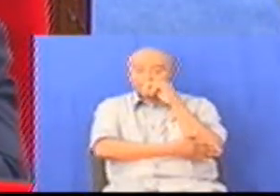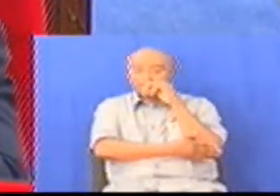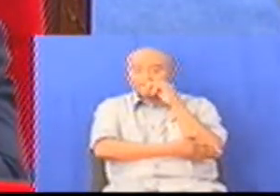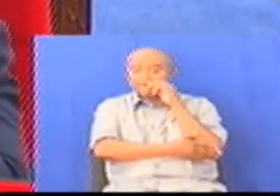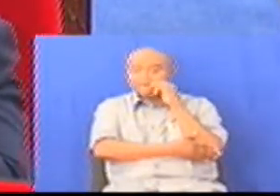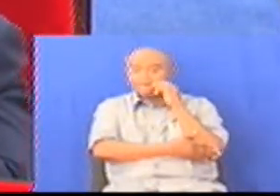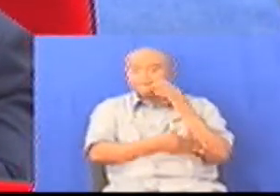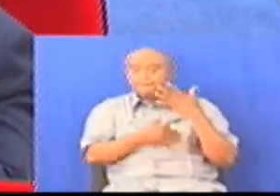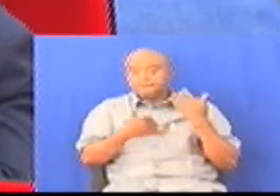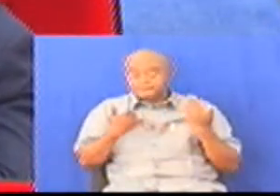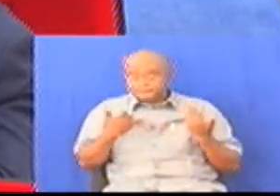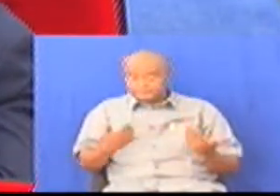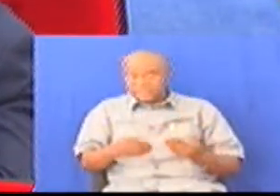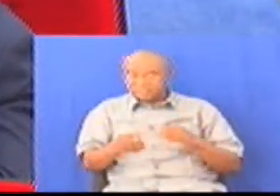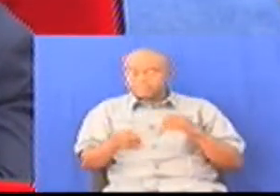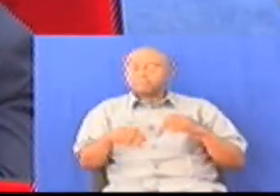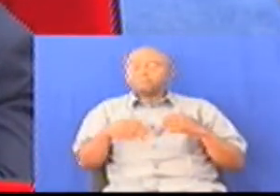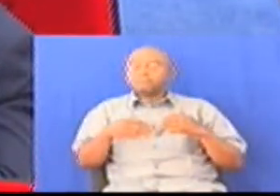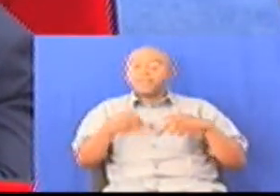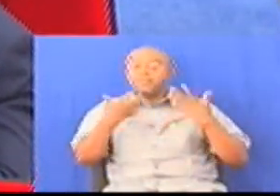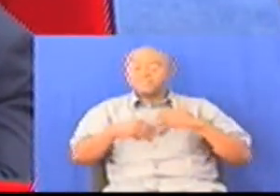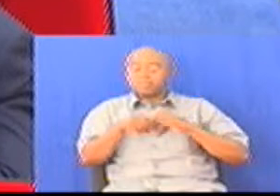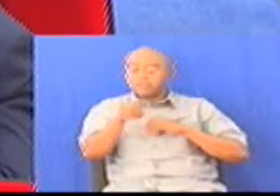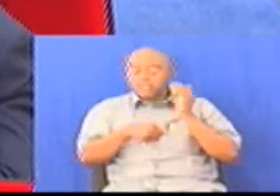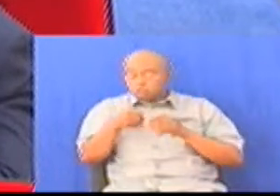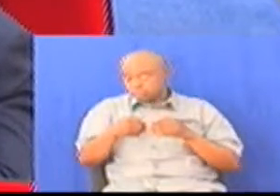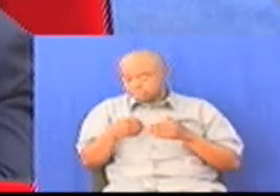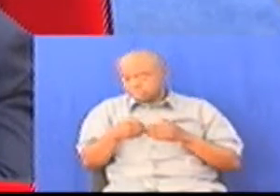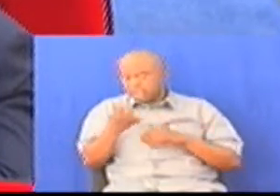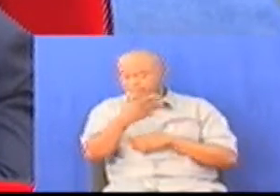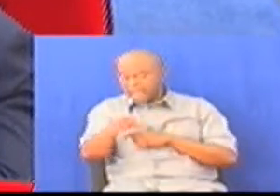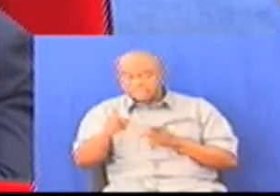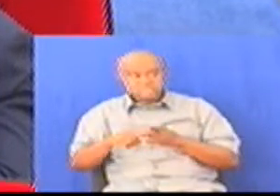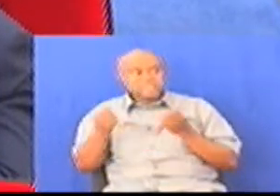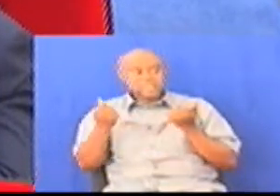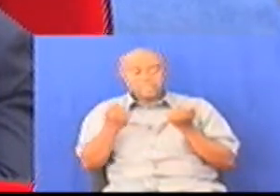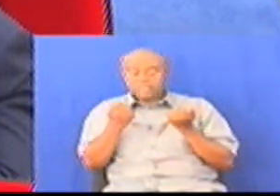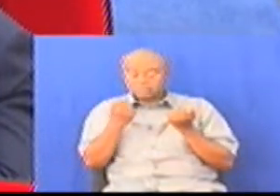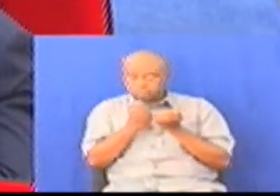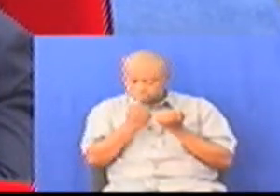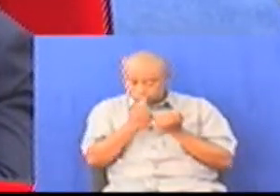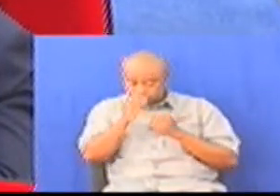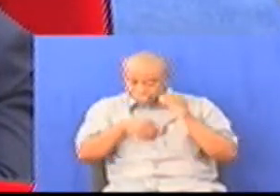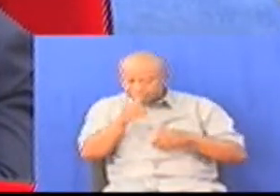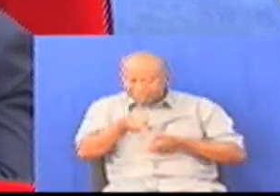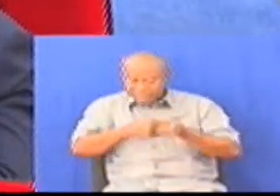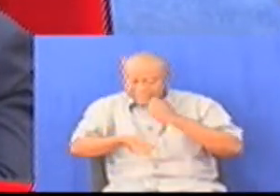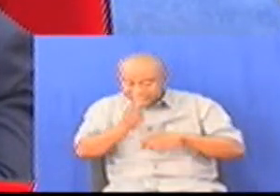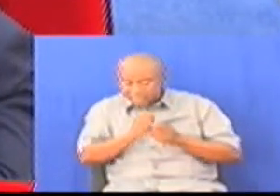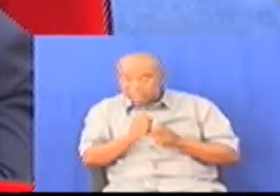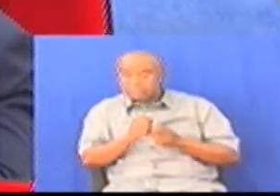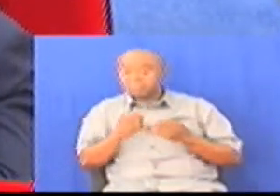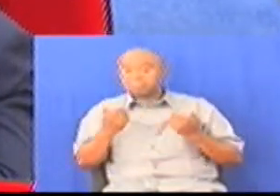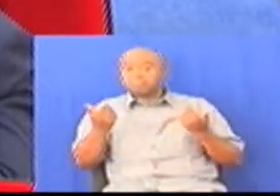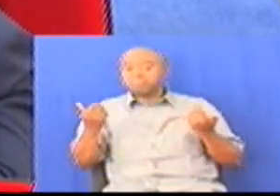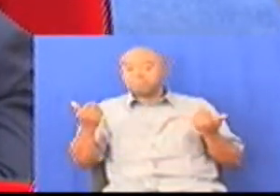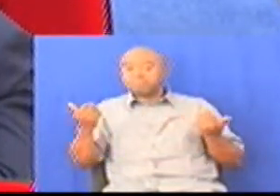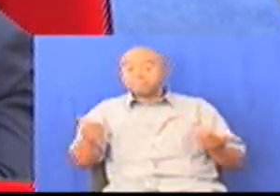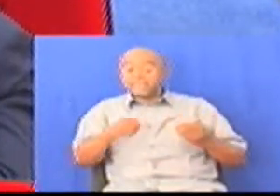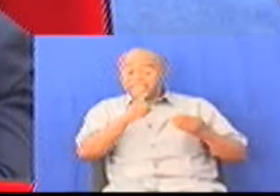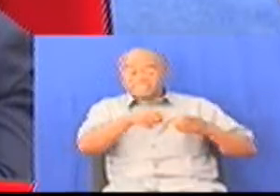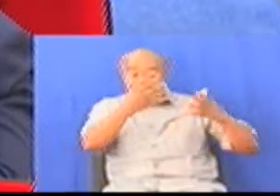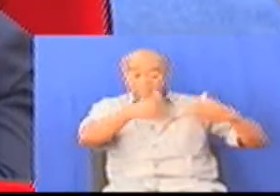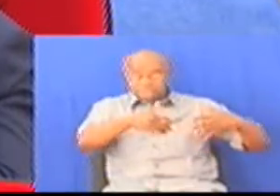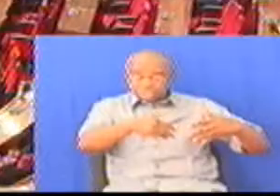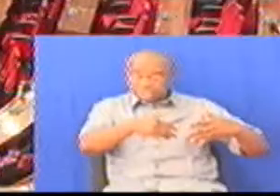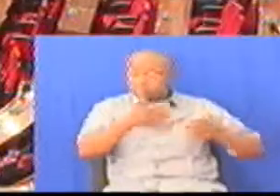earth-moving equipment, mitambo ya kuchimba maji na kutengeneza mabwawa, ambapo sekta zingine zinapata msamaha huo kwa kupitia msamaha